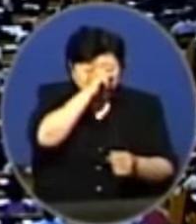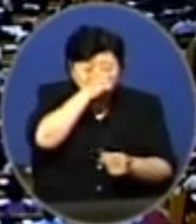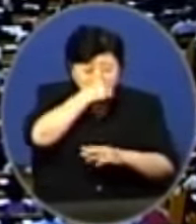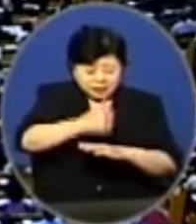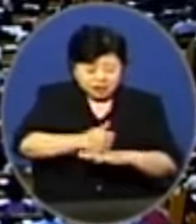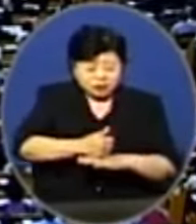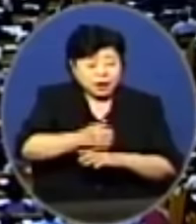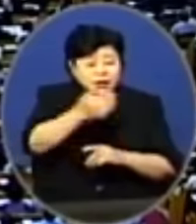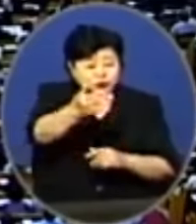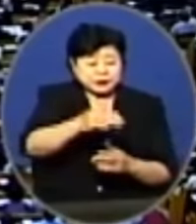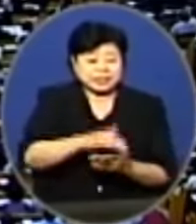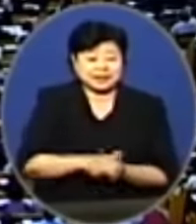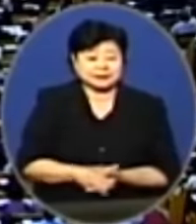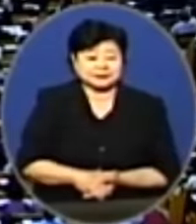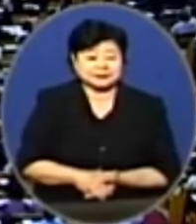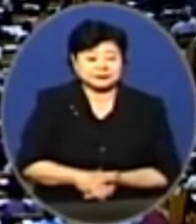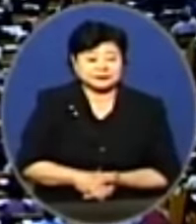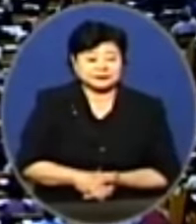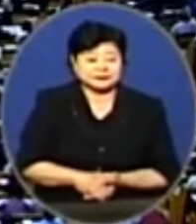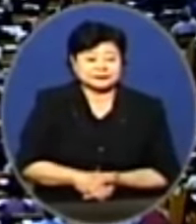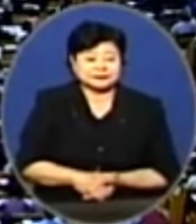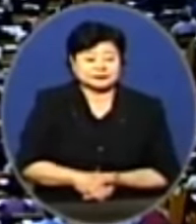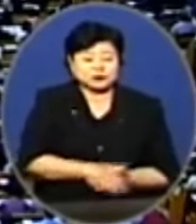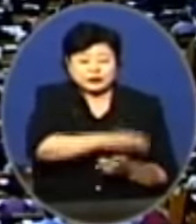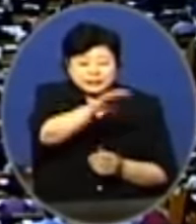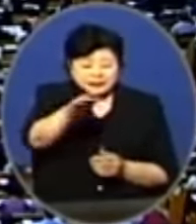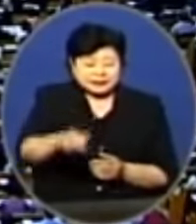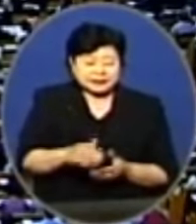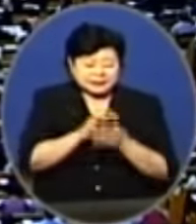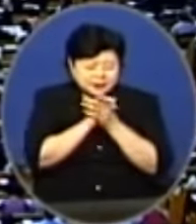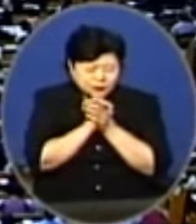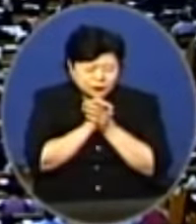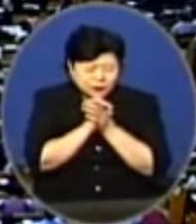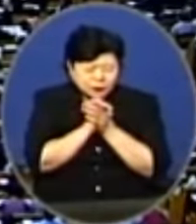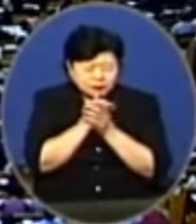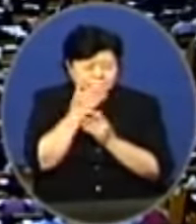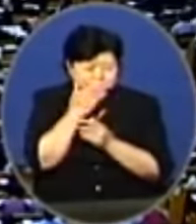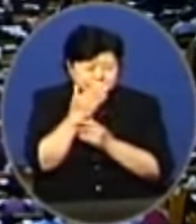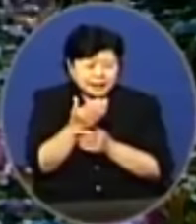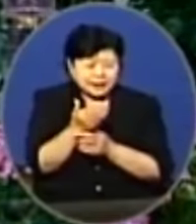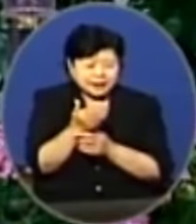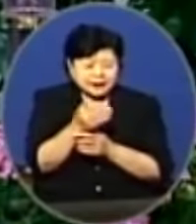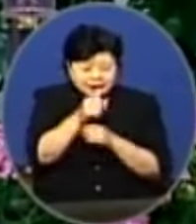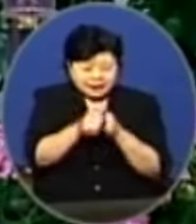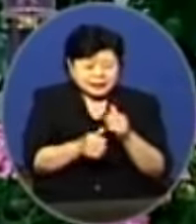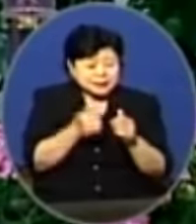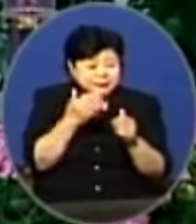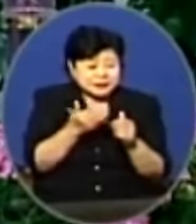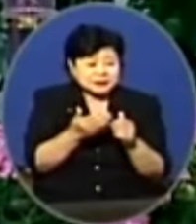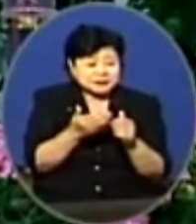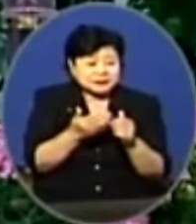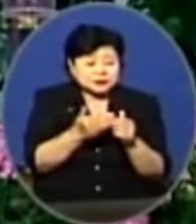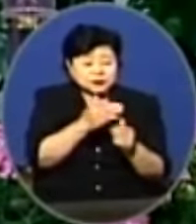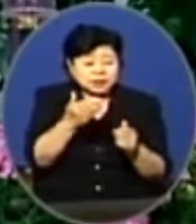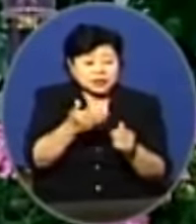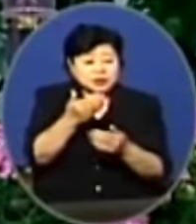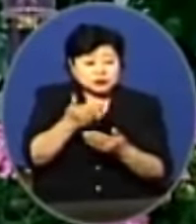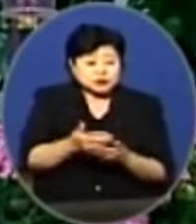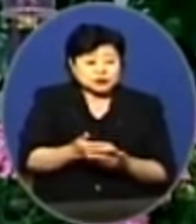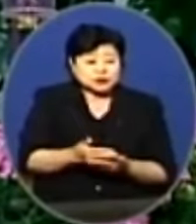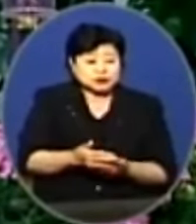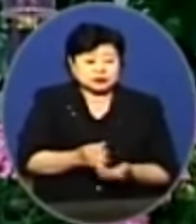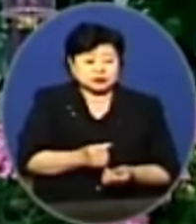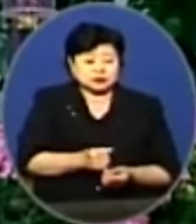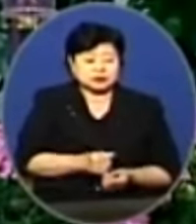결과를 갖다 주시는 것입니다. 우리가 기도할 수 있다는 것이 하나님께서 우리에게 주신